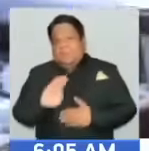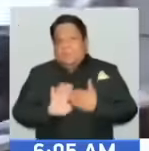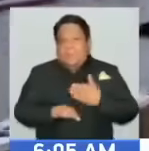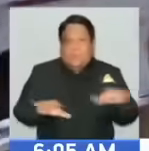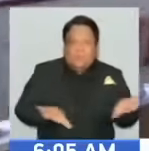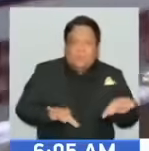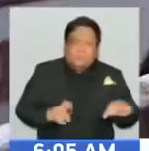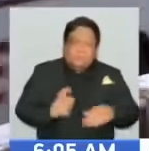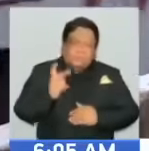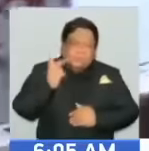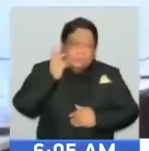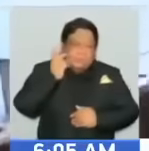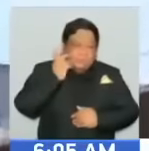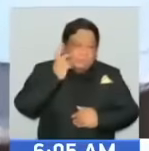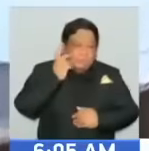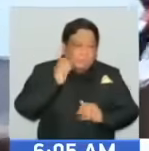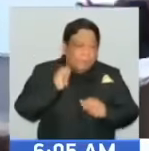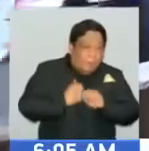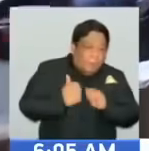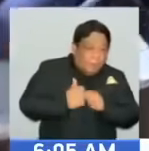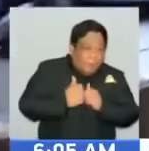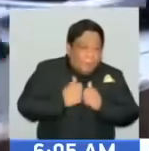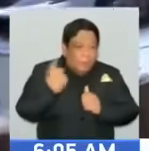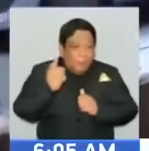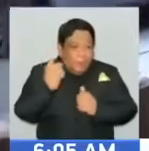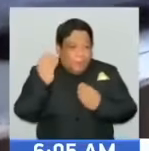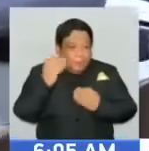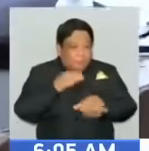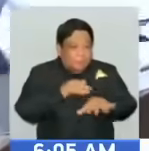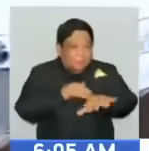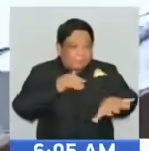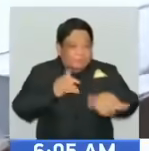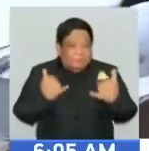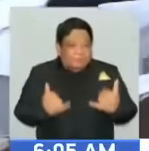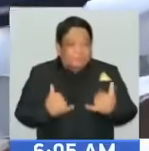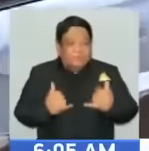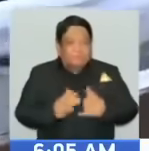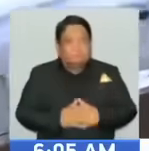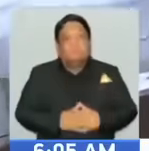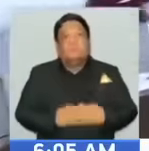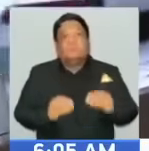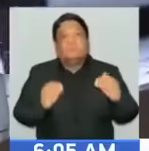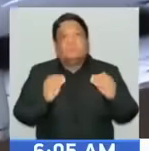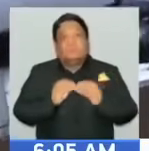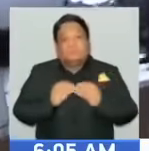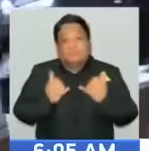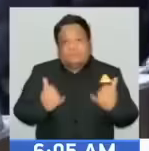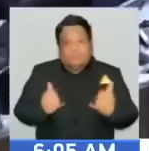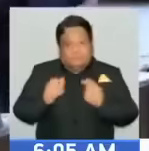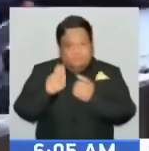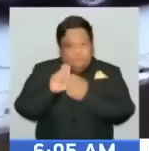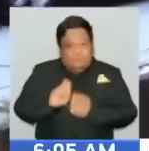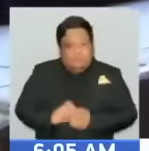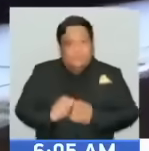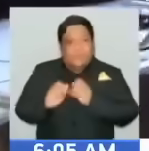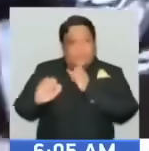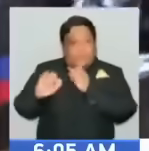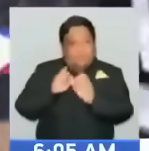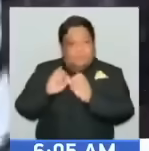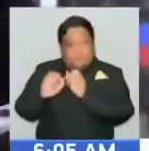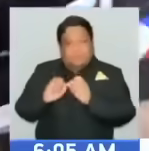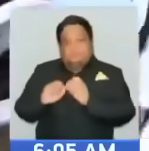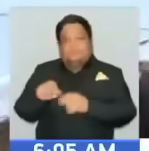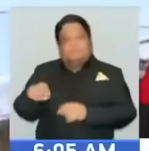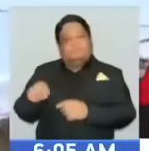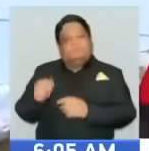dali ng ating traffic dito sa EDSA? Para po sagutin yan, makakausap natin ngayon ang hepe ng Interagency Council for Traffic, Sir Charlie Del